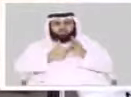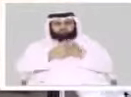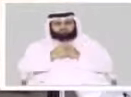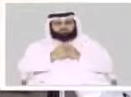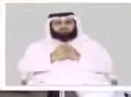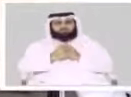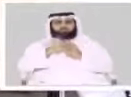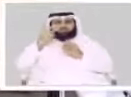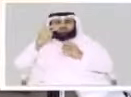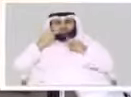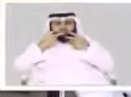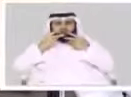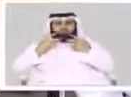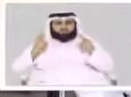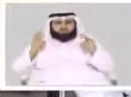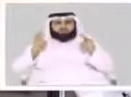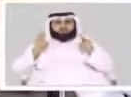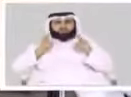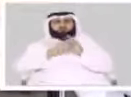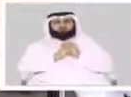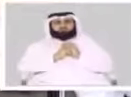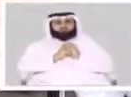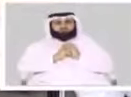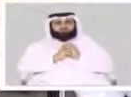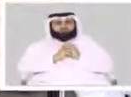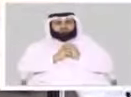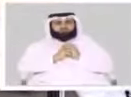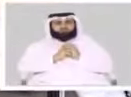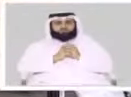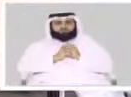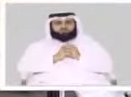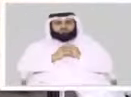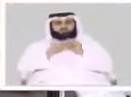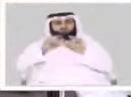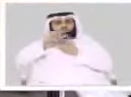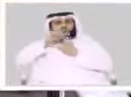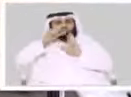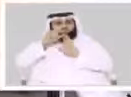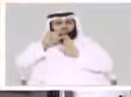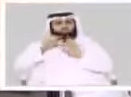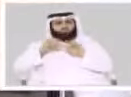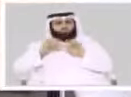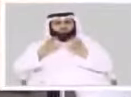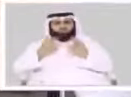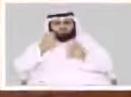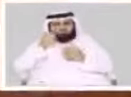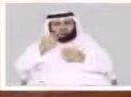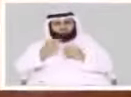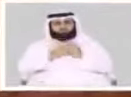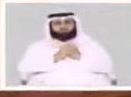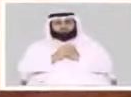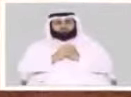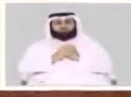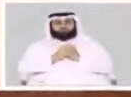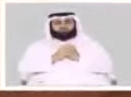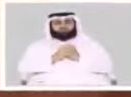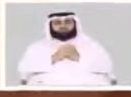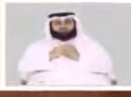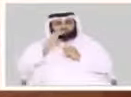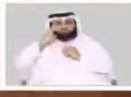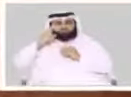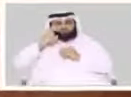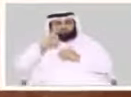ونأخذ في البداية إطلالة عامة على هذا الجزء والموضوعات التي تحدث عنها. وهذا الجزء،